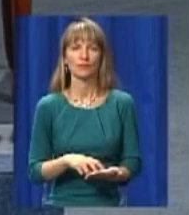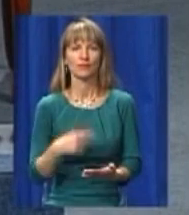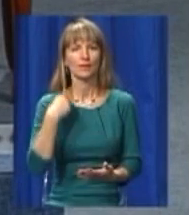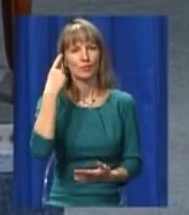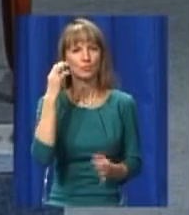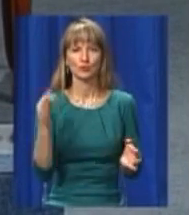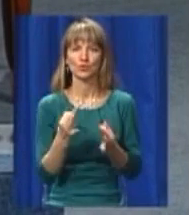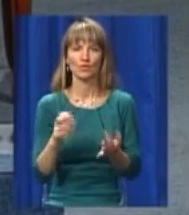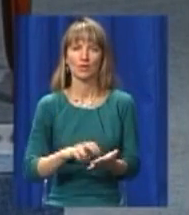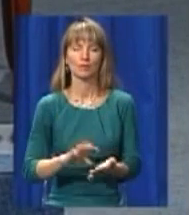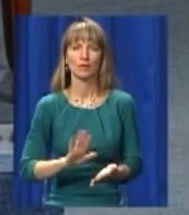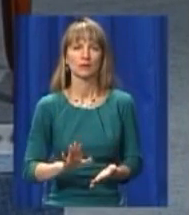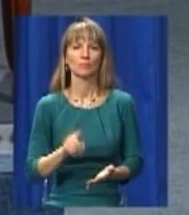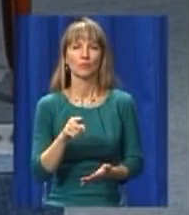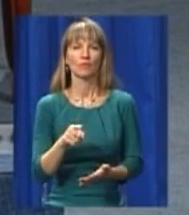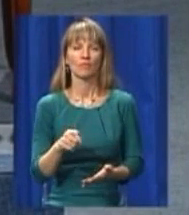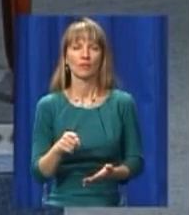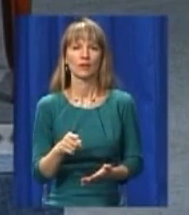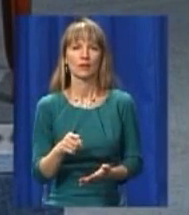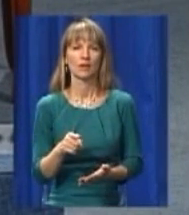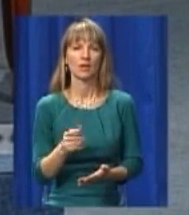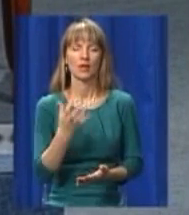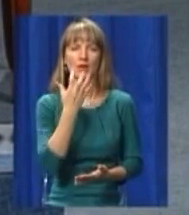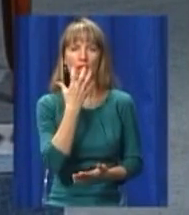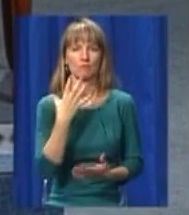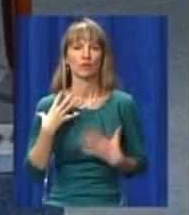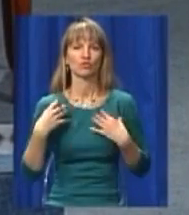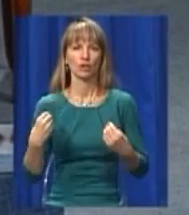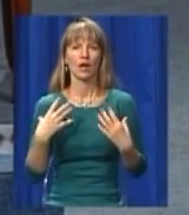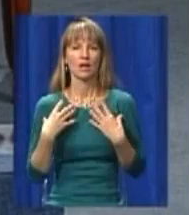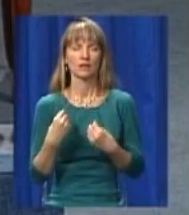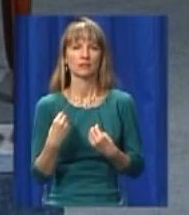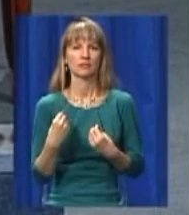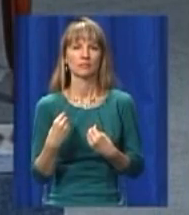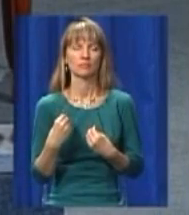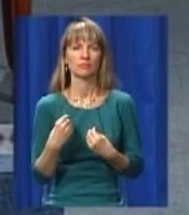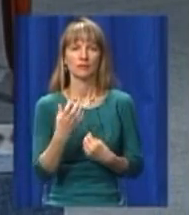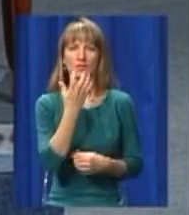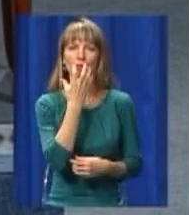Нічого. Можливо, вони не бояться тому, що у них там, я не знаю, тепла шерсть, тепла шкура.